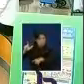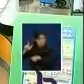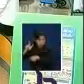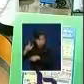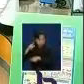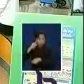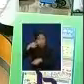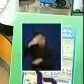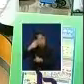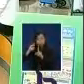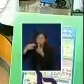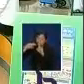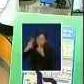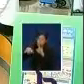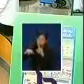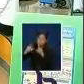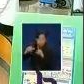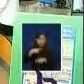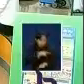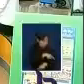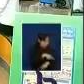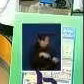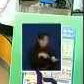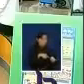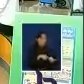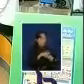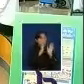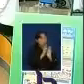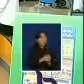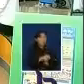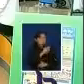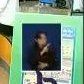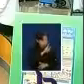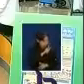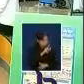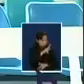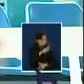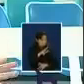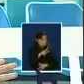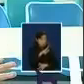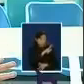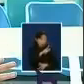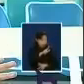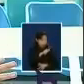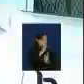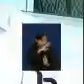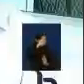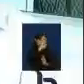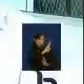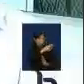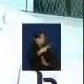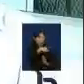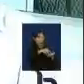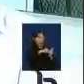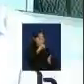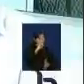ร์นี่คือคน 3-4 ล้านแต่ว่าป่วยไป 20,000 20,000 ฮะมากกว่าเราเยอะ มากกว่าเราเยอะเพราะฉะนั้นอย่ากังวล อย่ากังวลนะเรื่องนี้เรื่องธรรมด